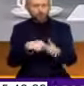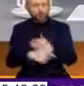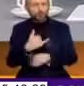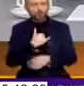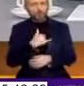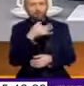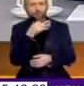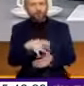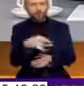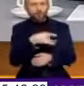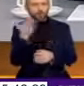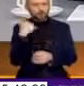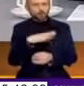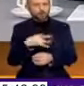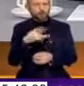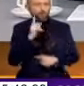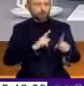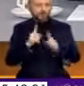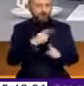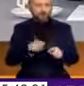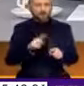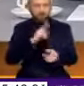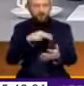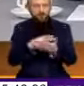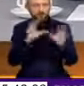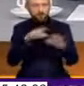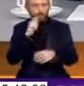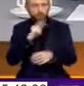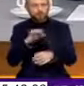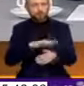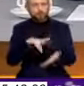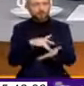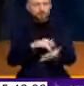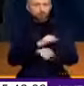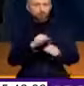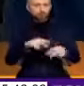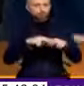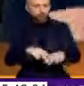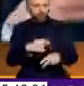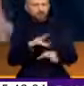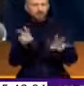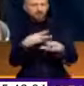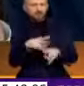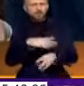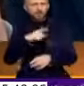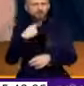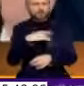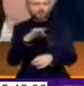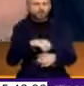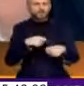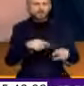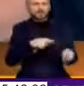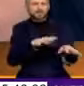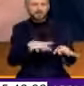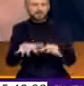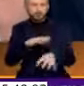нас в будь-якому районі раніше були районні ради. І це передбачено законом України про місто-герой столицю. Це не треба було там говорити про децентралізацію.